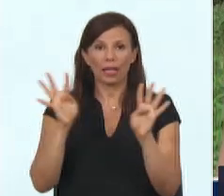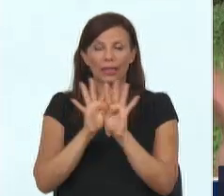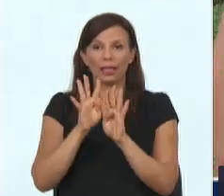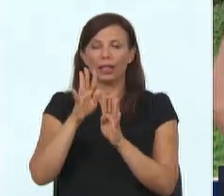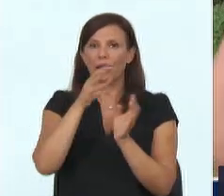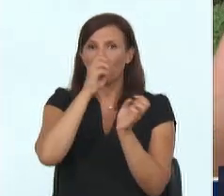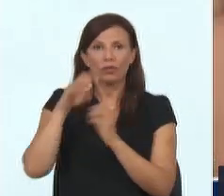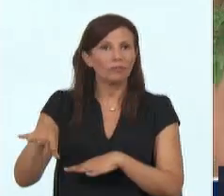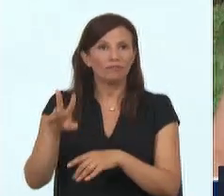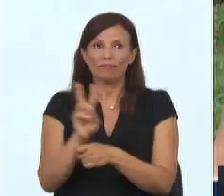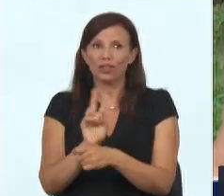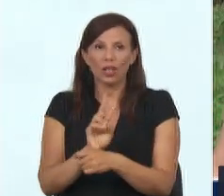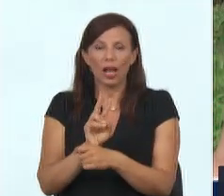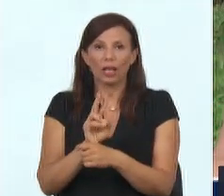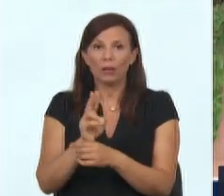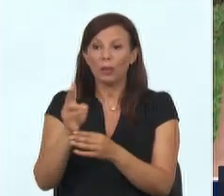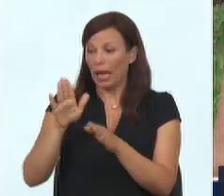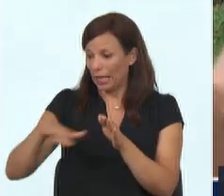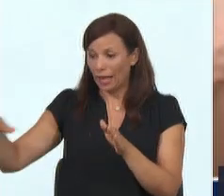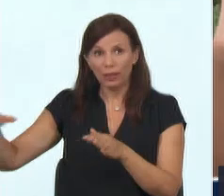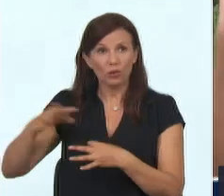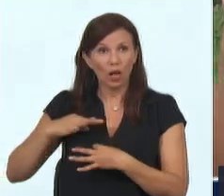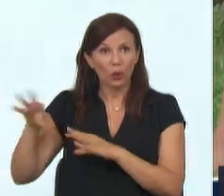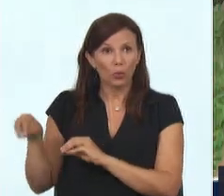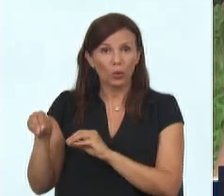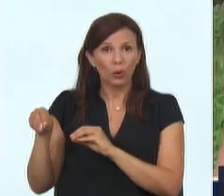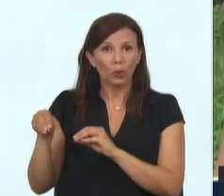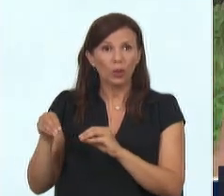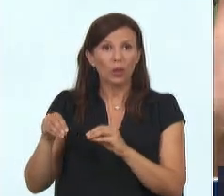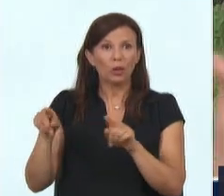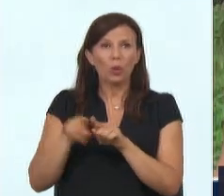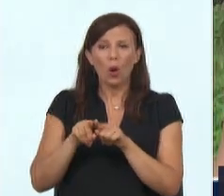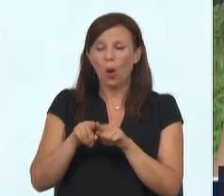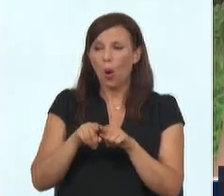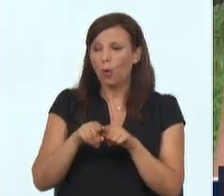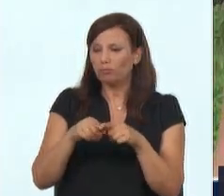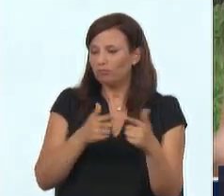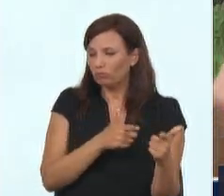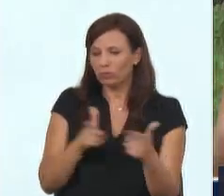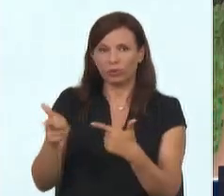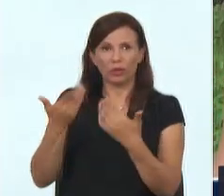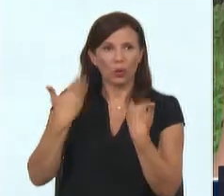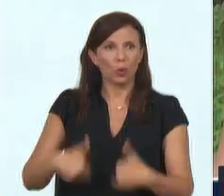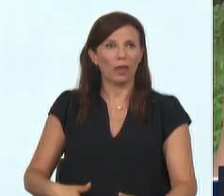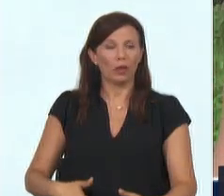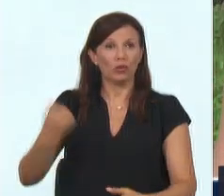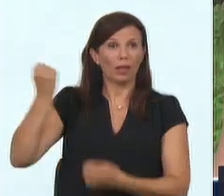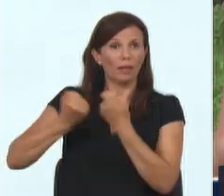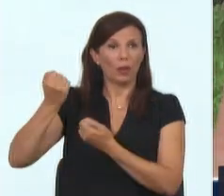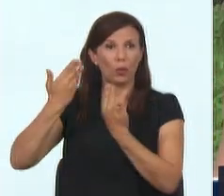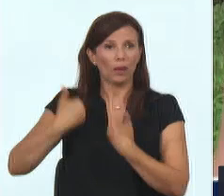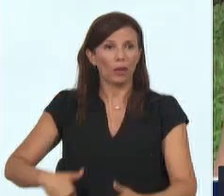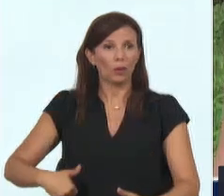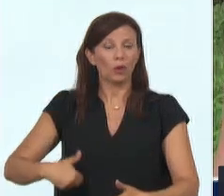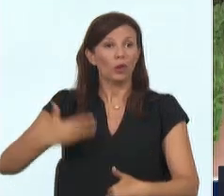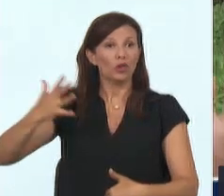אותנו, שמו את הילדים שלנו, שפשוט יתווכו בהם, שיהרגו אותנו, שירצחו אותנו,